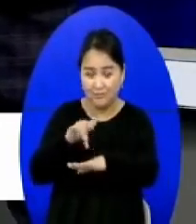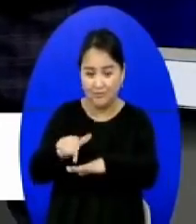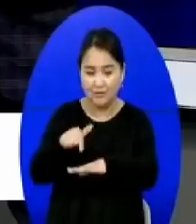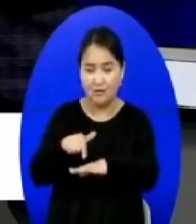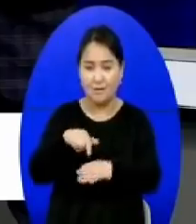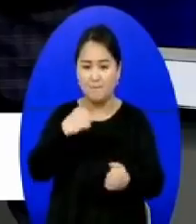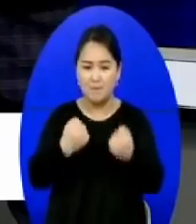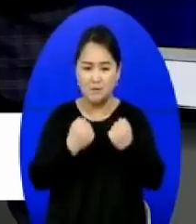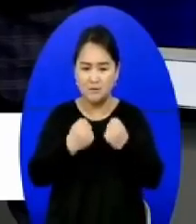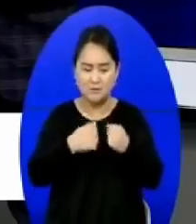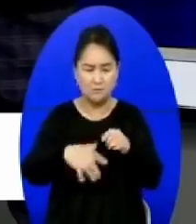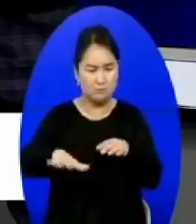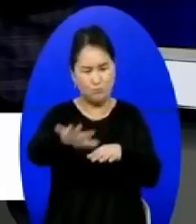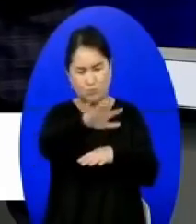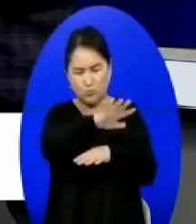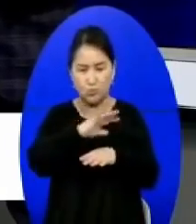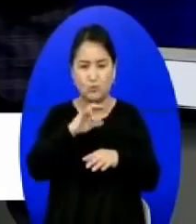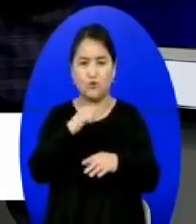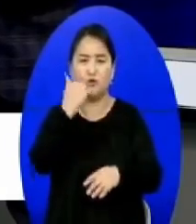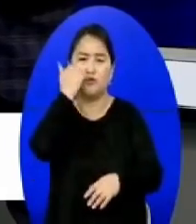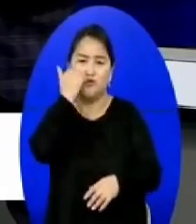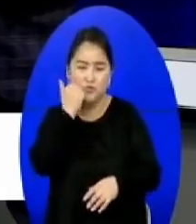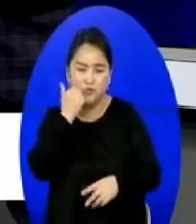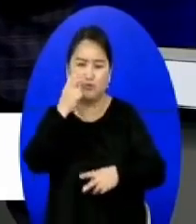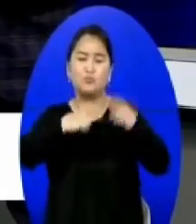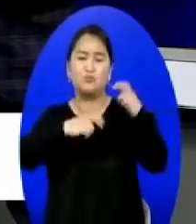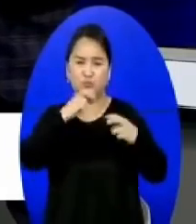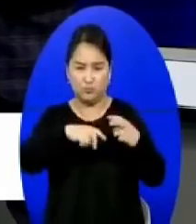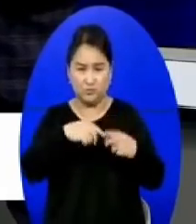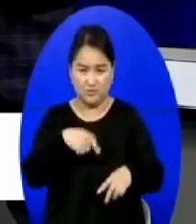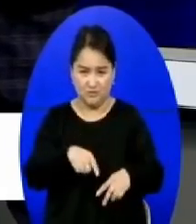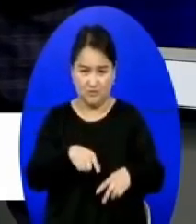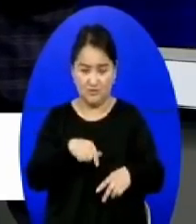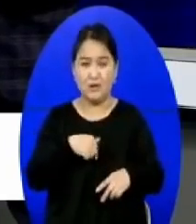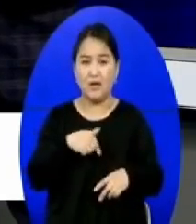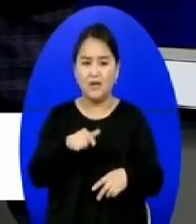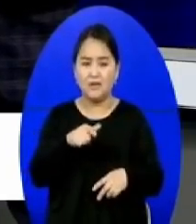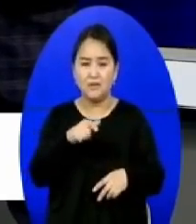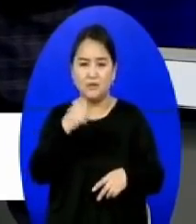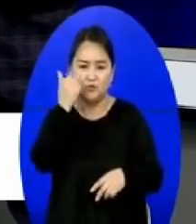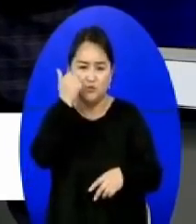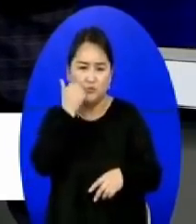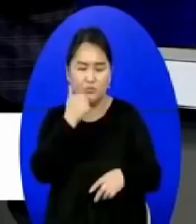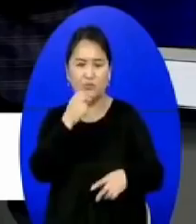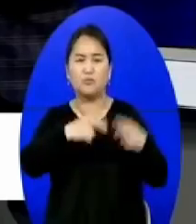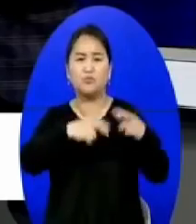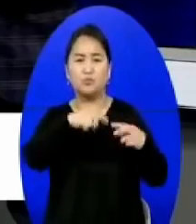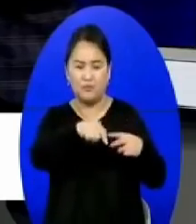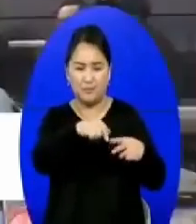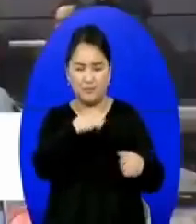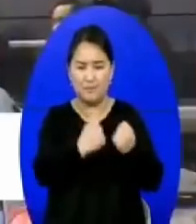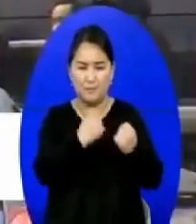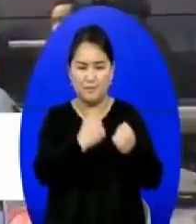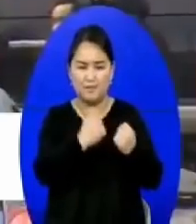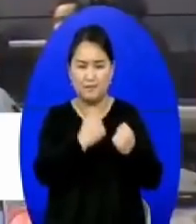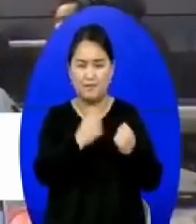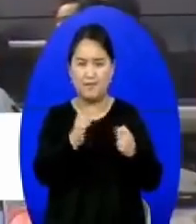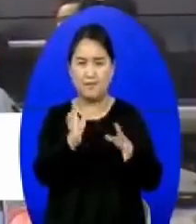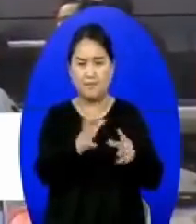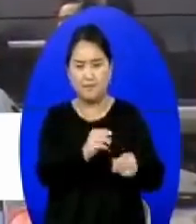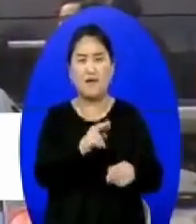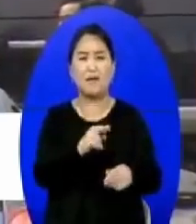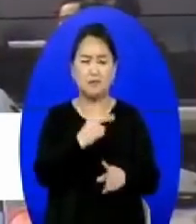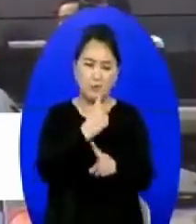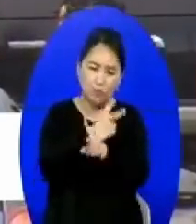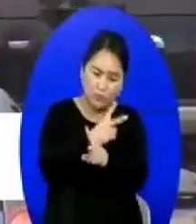машины дийлэнх нь л одоо өндөр насжилттай байгаа. Тэгэхээр энэ насжилт өндөр насжилттай машинуудыг яаж зэгцлэх үү гэдэг асуудал дээр тодорхой хэмжээний хуулийн